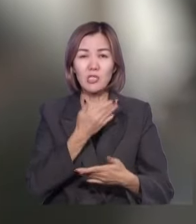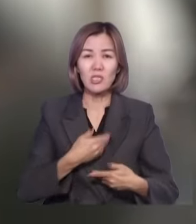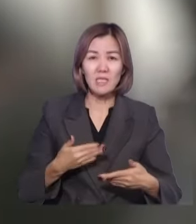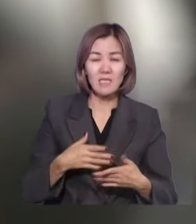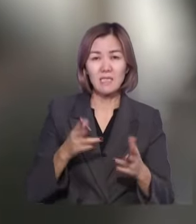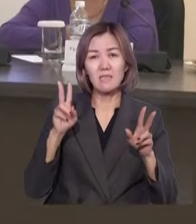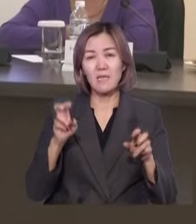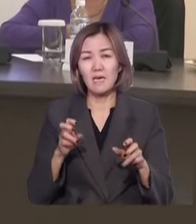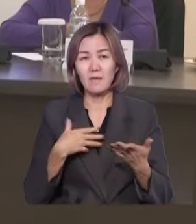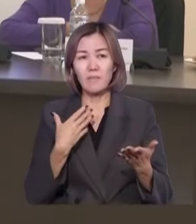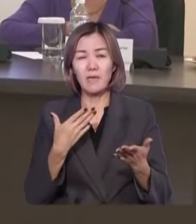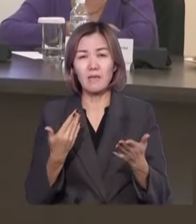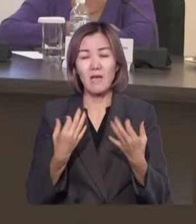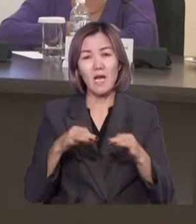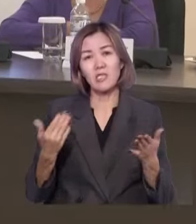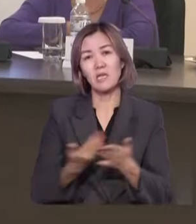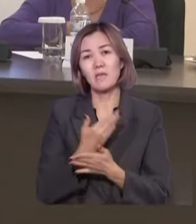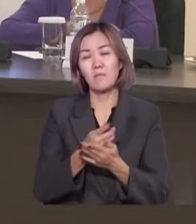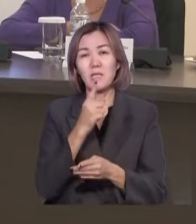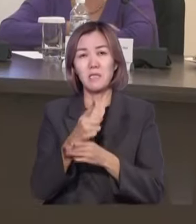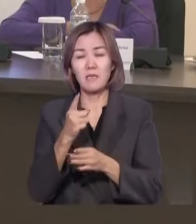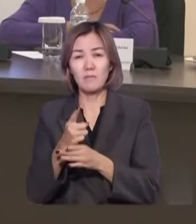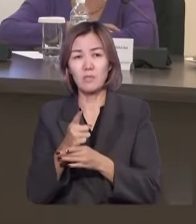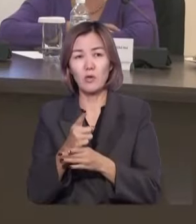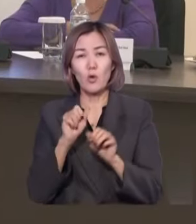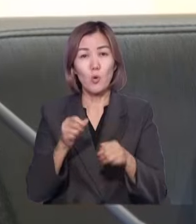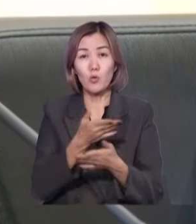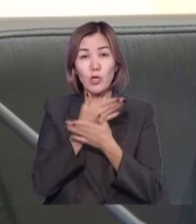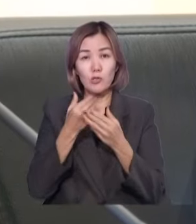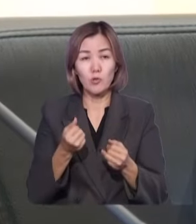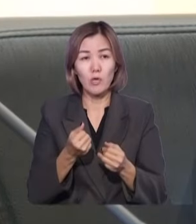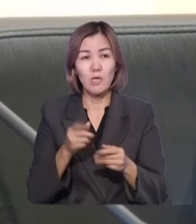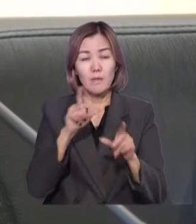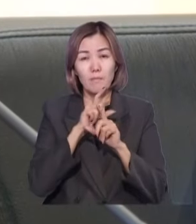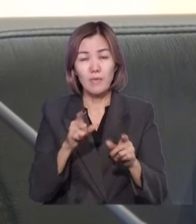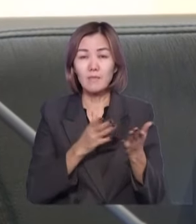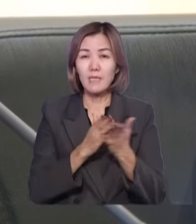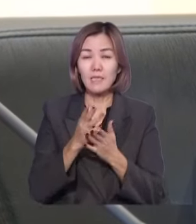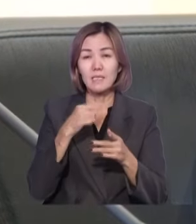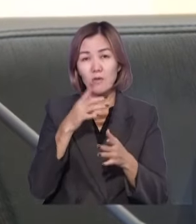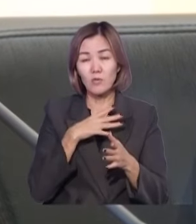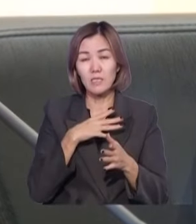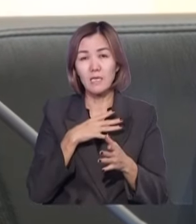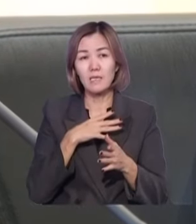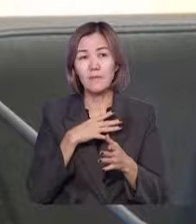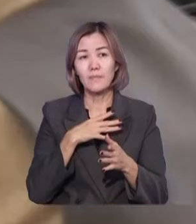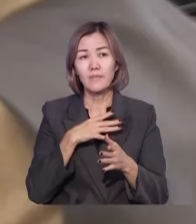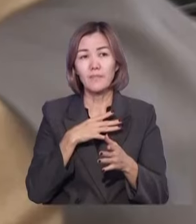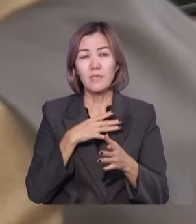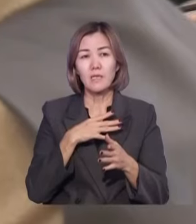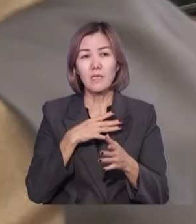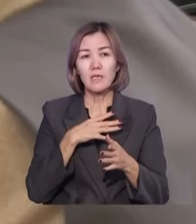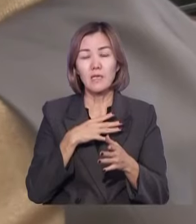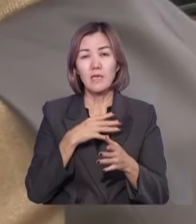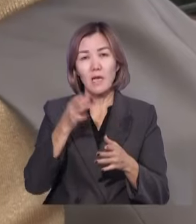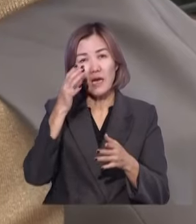қатынас туралы ашық әңгімелесуге тыйым талап қоюға құқықтары жоқ. Білім саласындағылар да осыны айтады. Тұспалдап, астарлап,